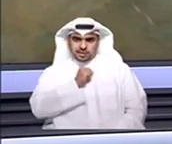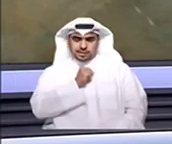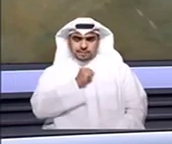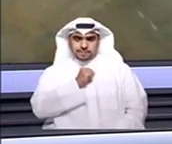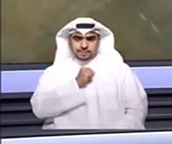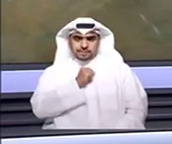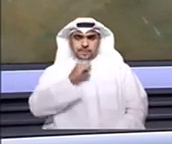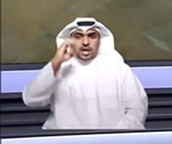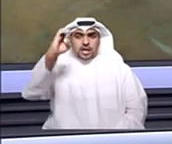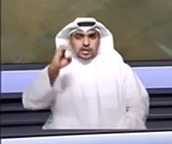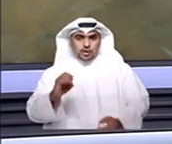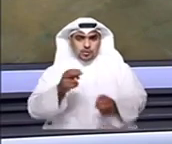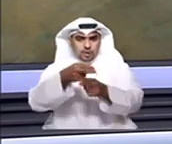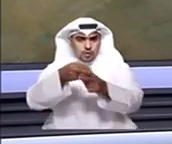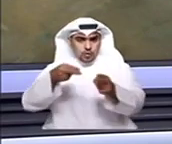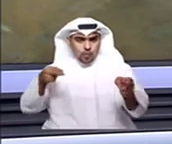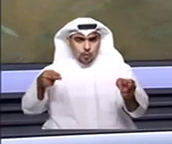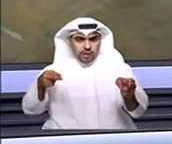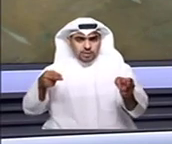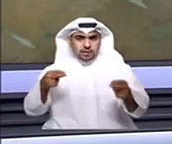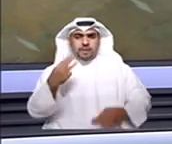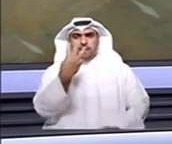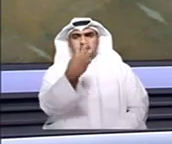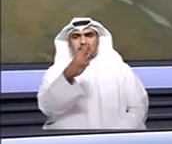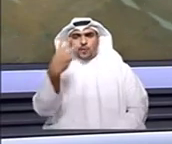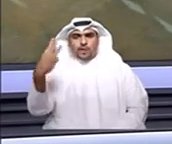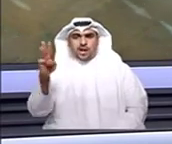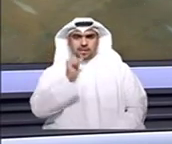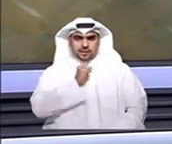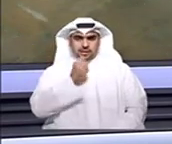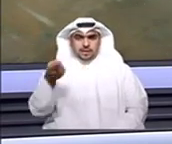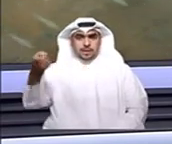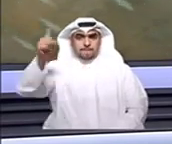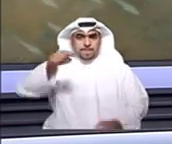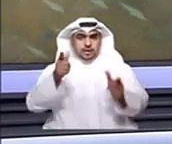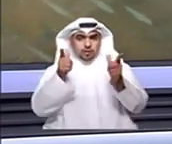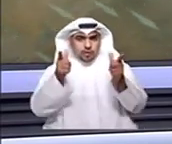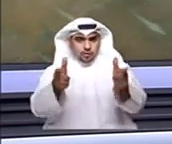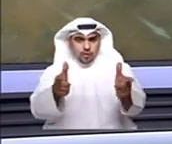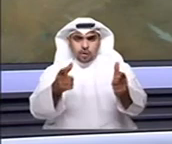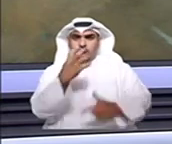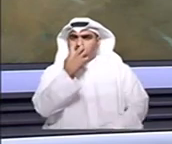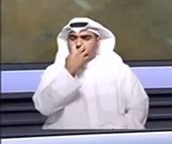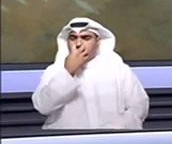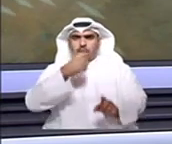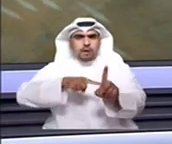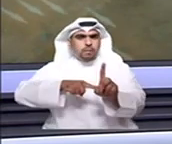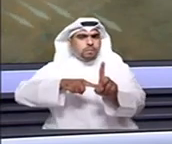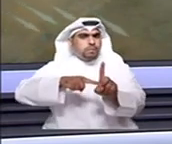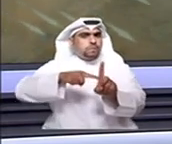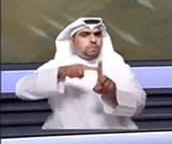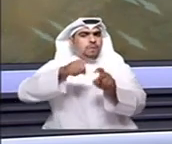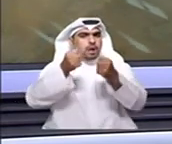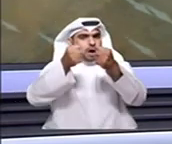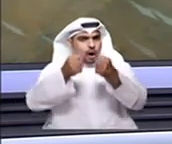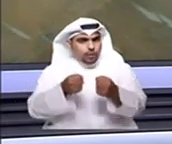مئوية. باكر الظهر طقس شديد الحرارة مع رياح شمالية غربية نشطة قد تصل سرعتها إلى 45 كيلومتر في الساعة،